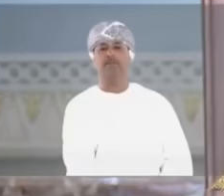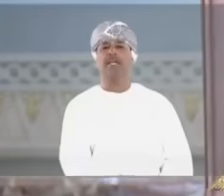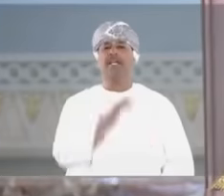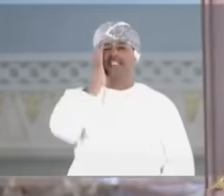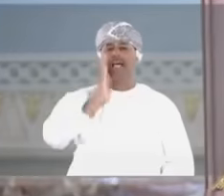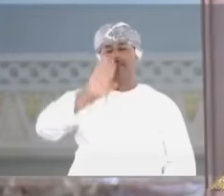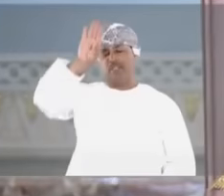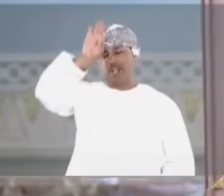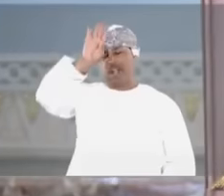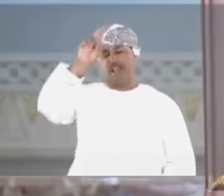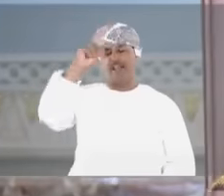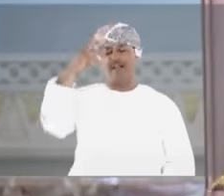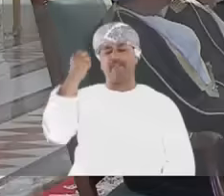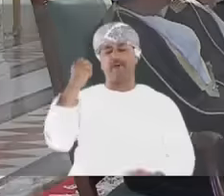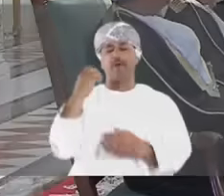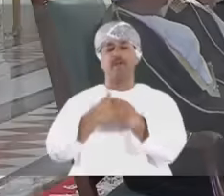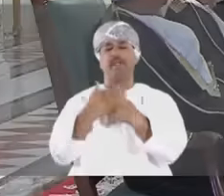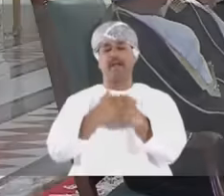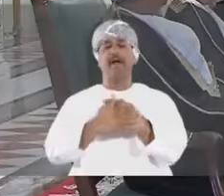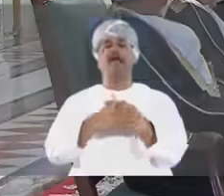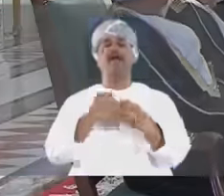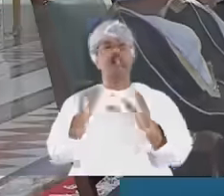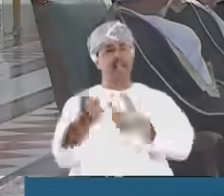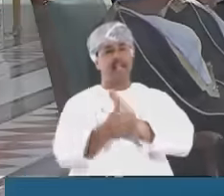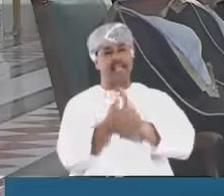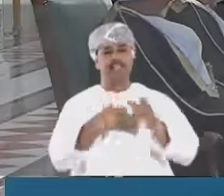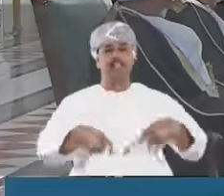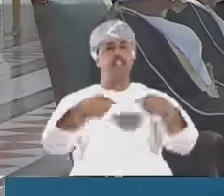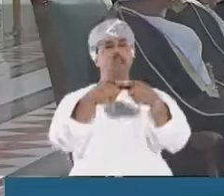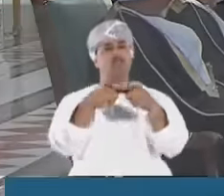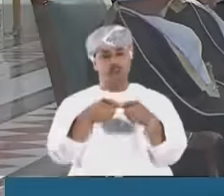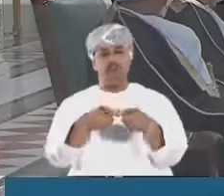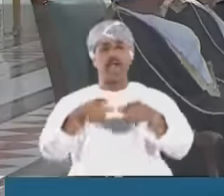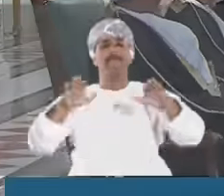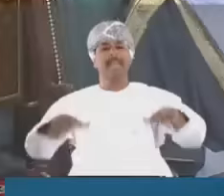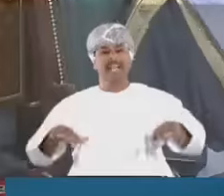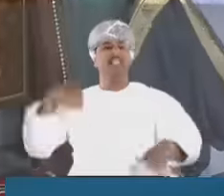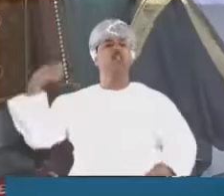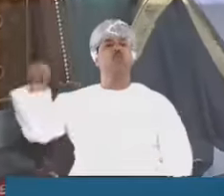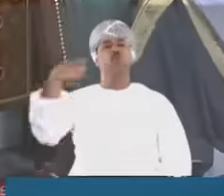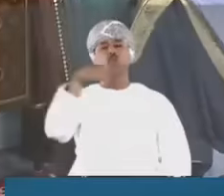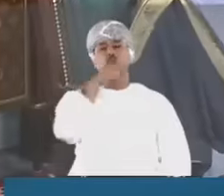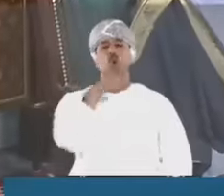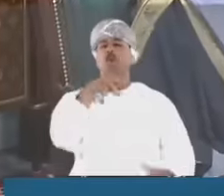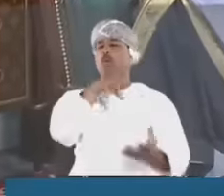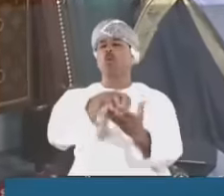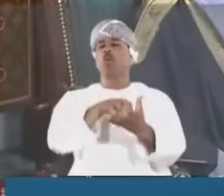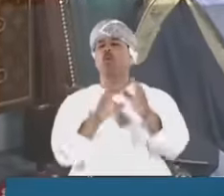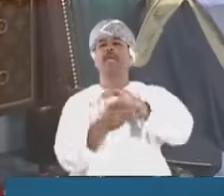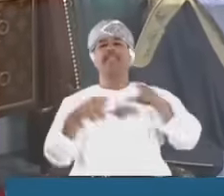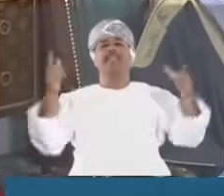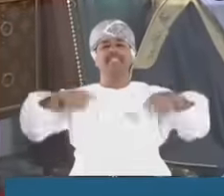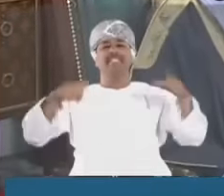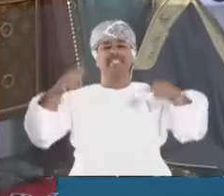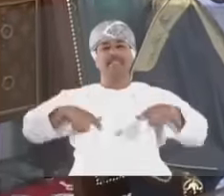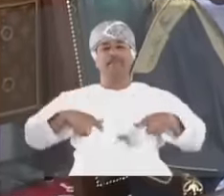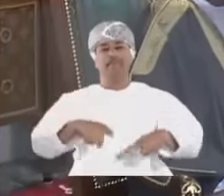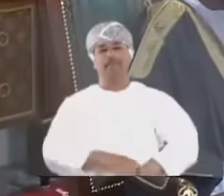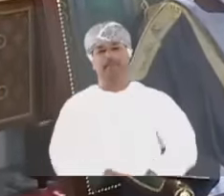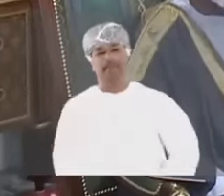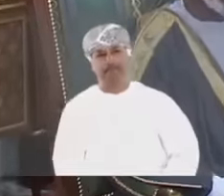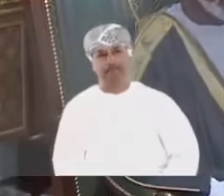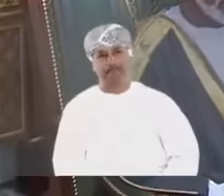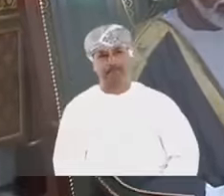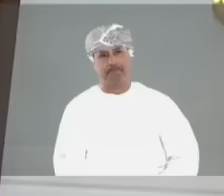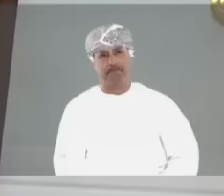جلالة السلطان المعظم حفظه الله ورعاه يترأس اجتماع مجلس الوزراء ببيت البركة العامر.